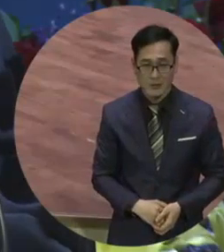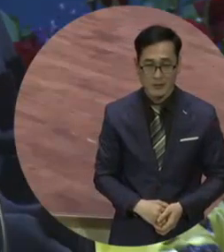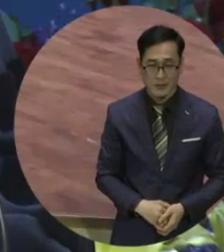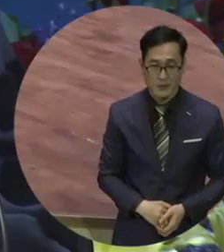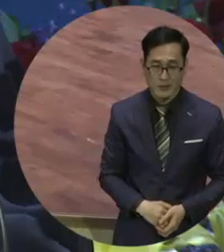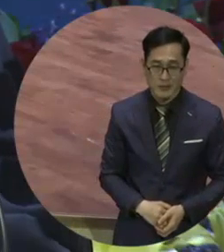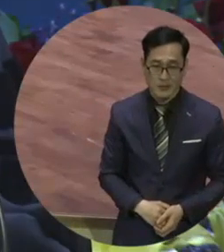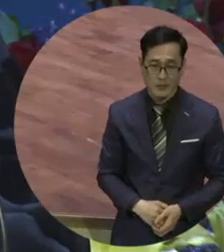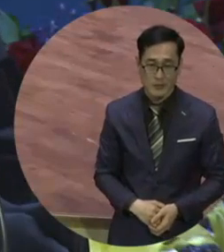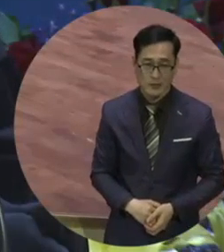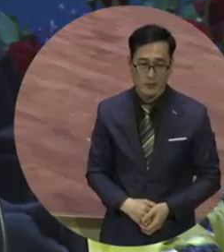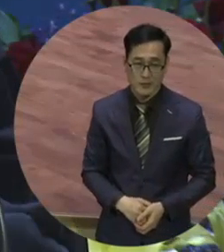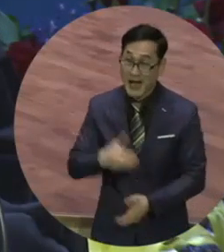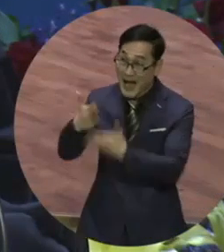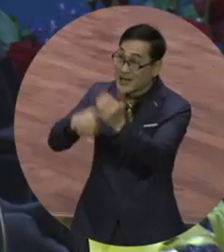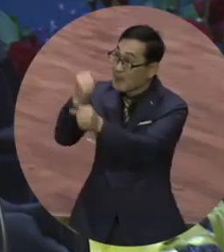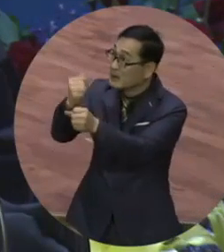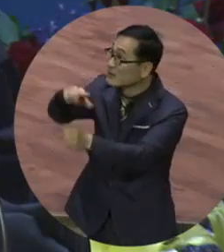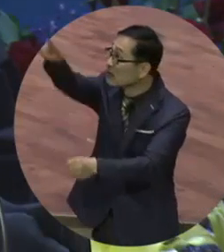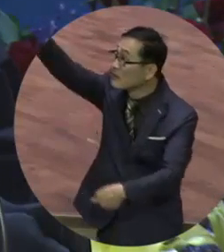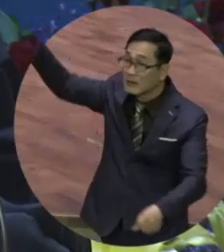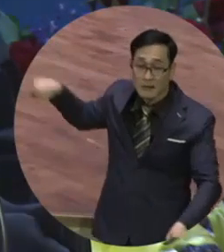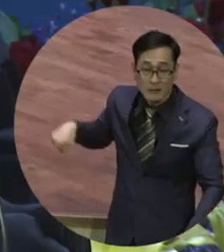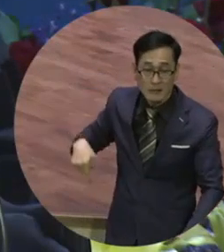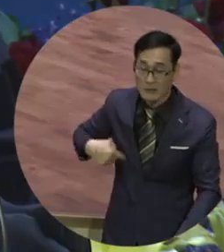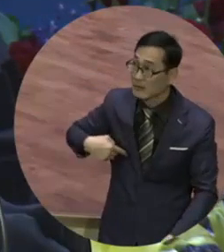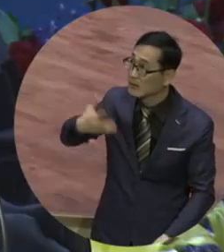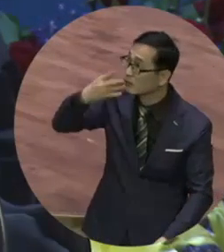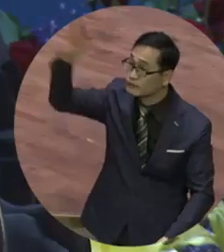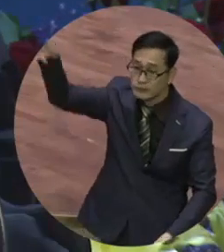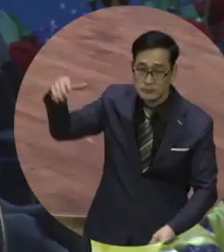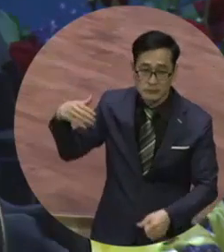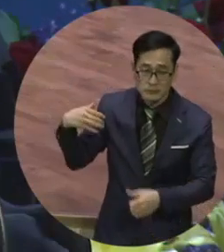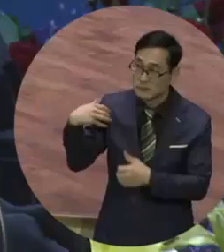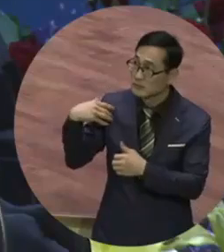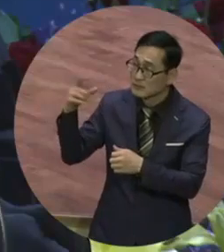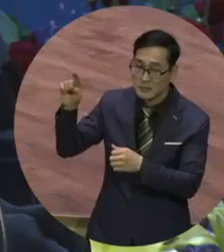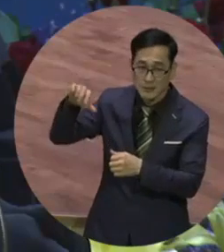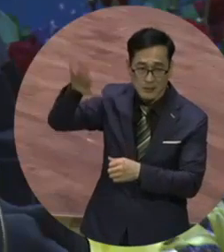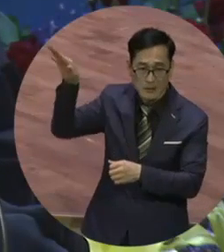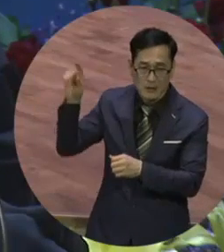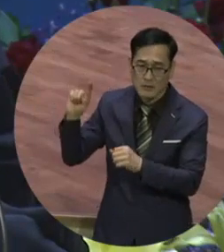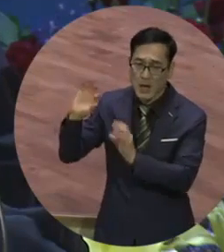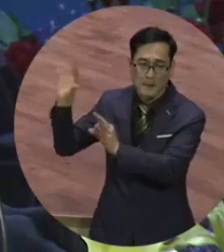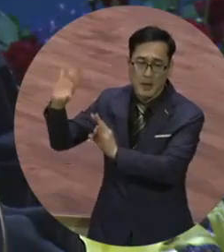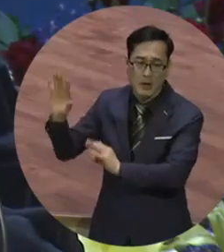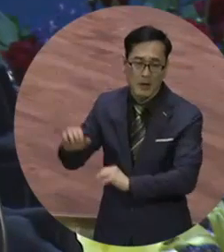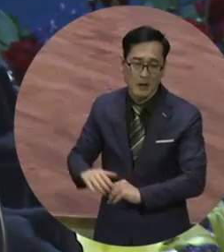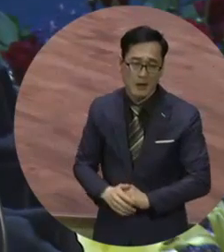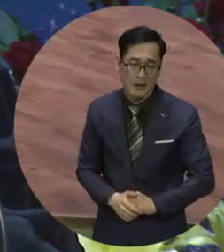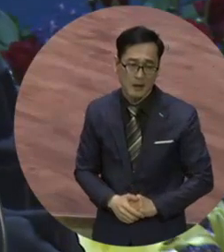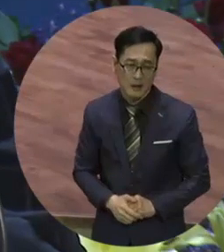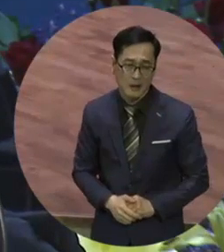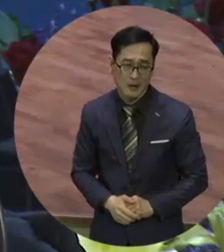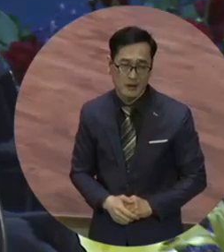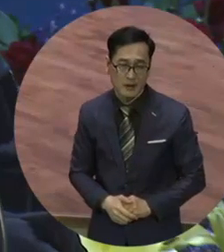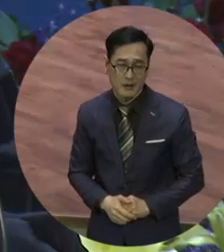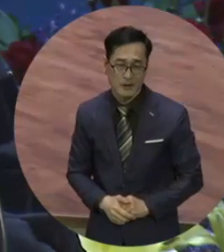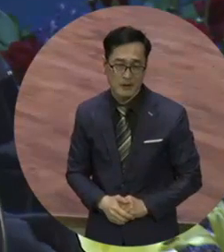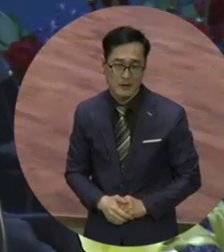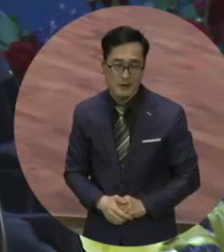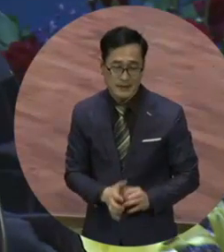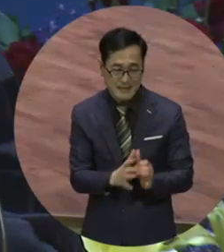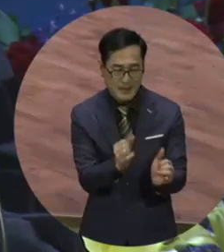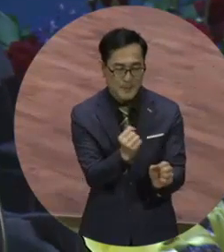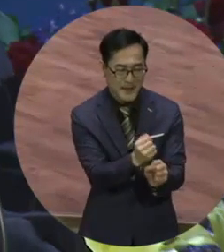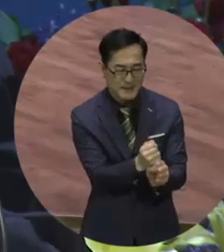바울이 이런 하나님의 진노 아래에 있는 인간의 모습을 구체적으로 표현하고는 이유가 뭐냐?